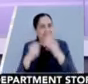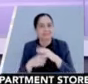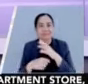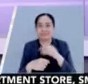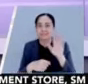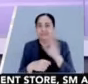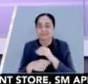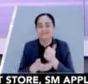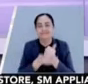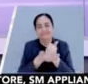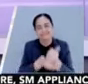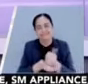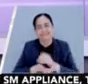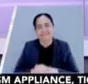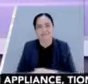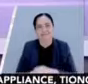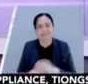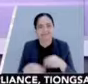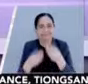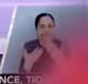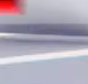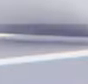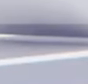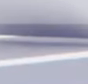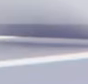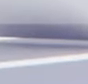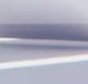natulungan. Isiserve na yan ni Katrina Son.